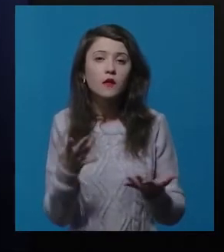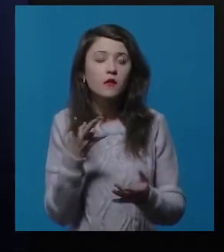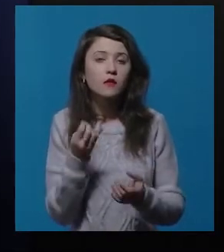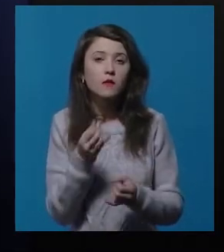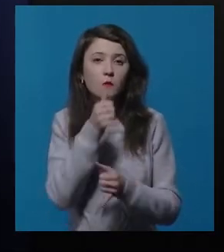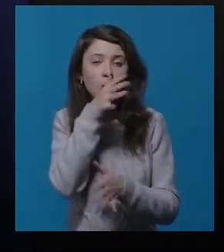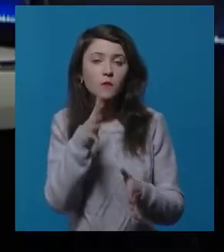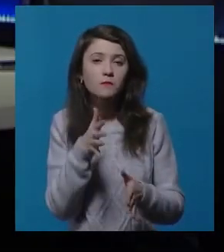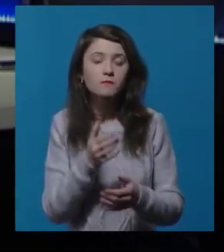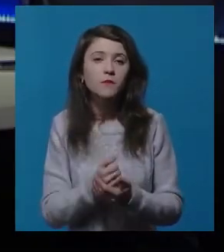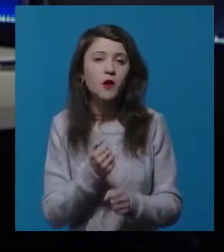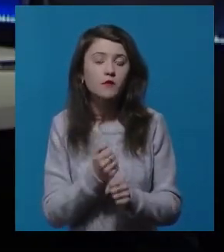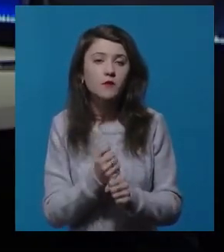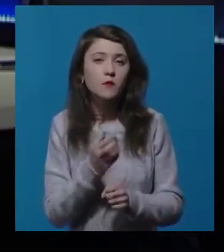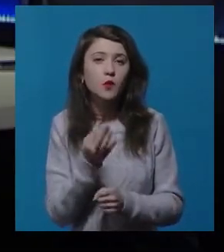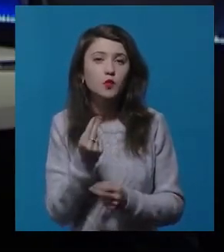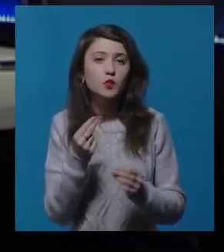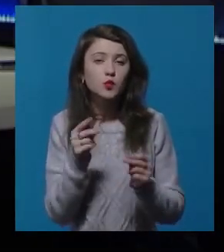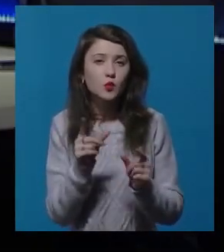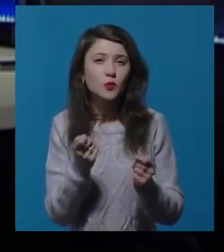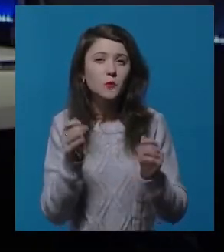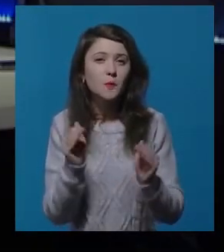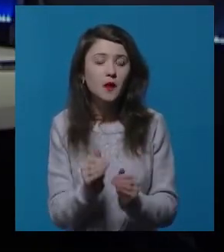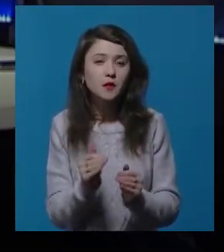сума трішки менша, бо прожитковий мінімум нижчий, це